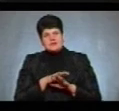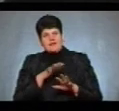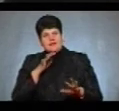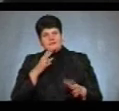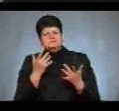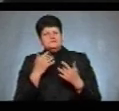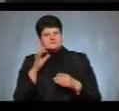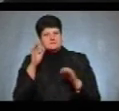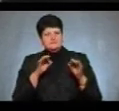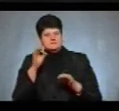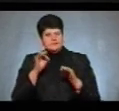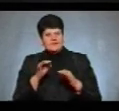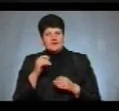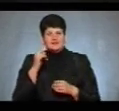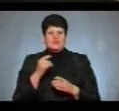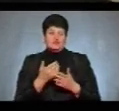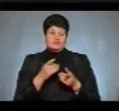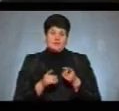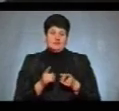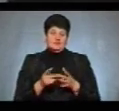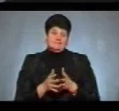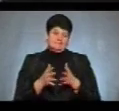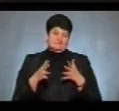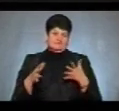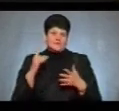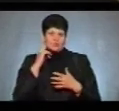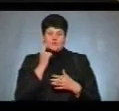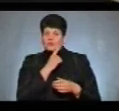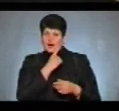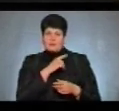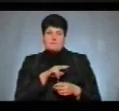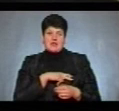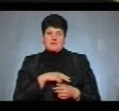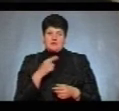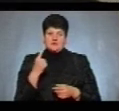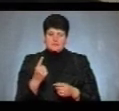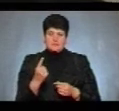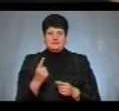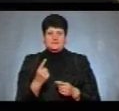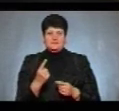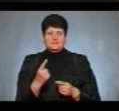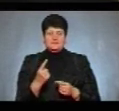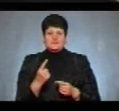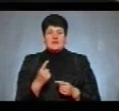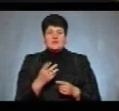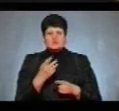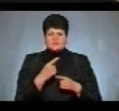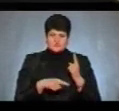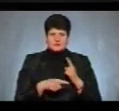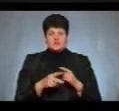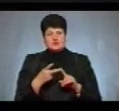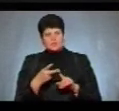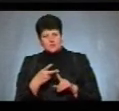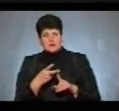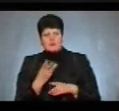він досягатиме від вуха до вуха, то буде перша премія, якщо до півуха і до півуха це буде друга, а якщо